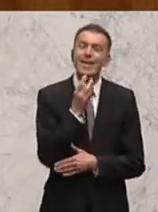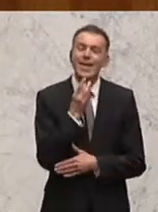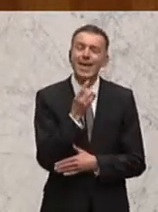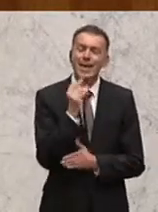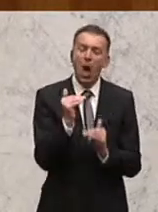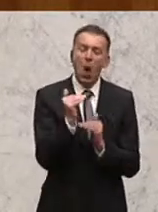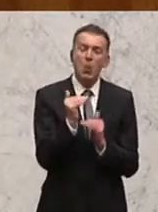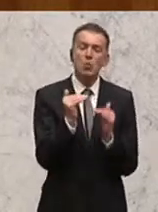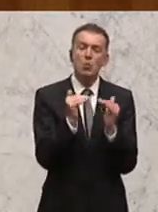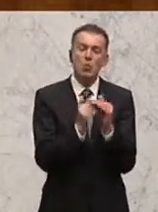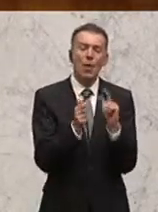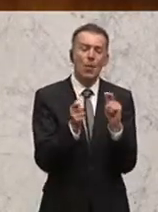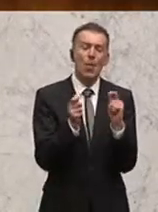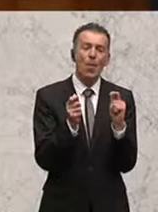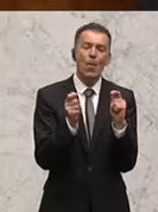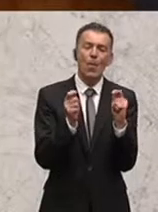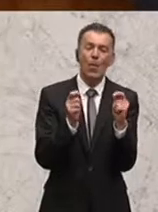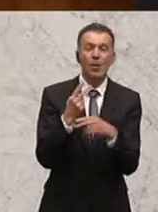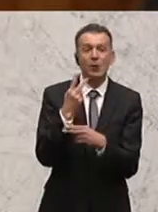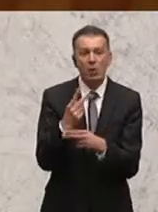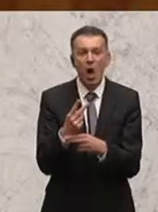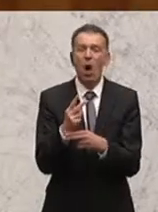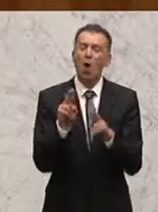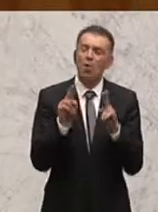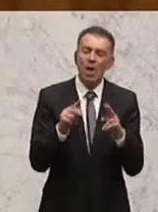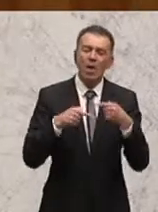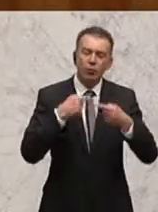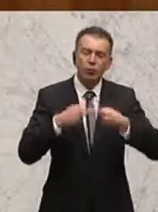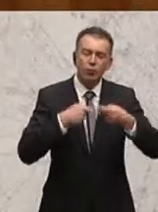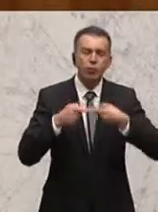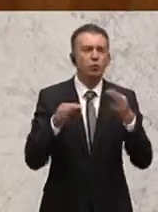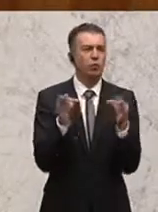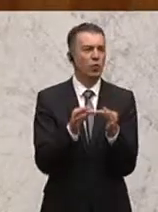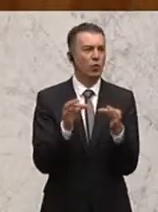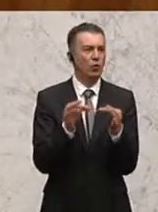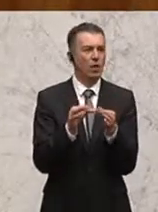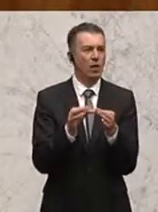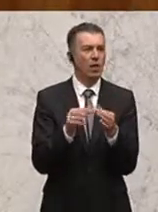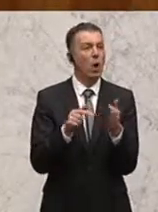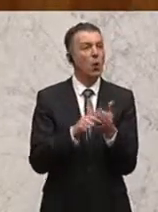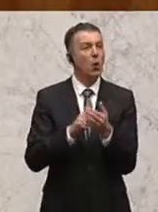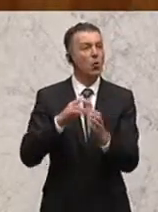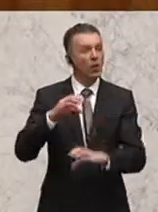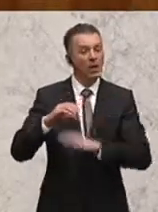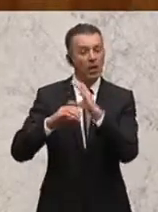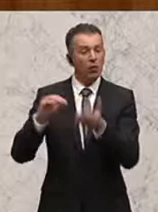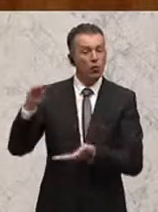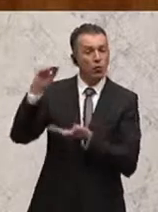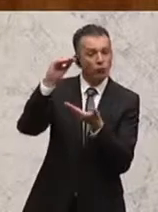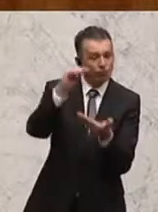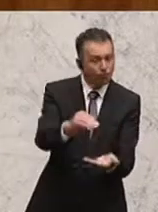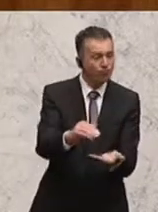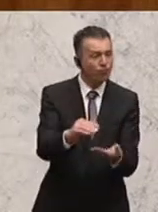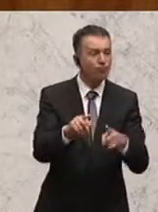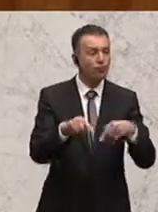dieses System umstellen, schauen, dass das auch wirklich funktioniert, die notwendigen Ressourcen bereitstellen, damit